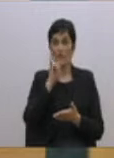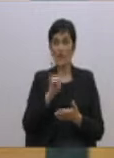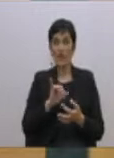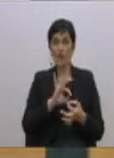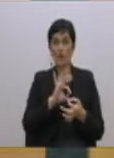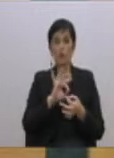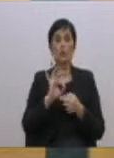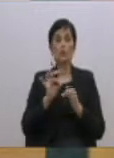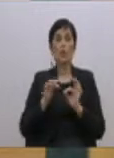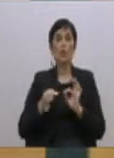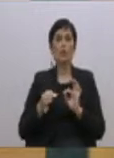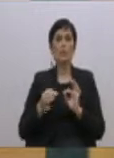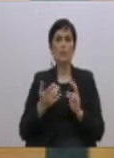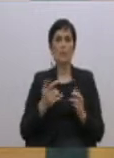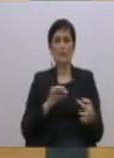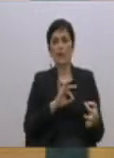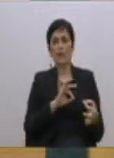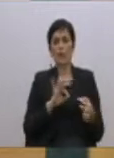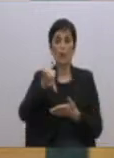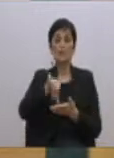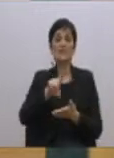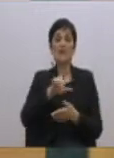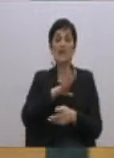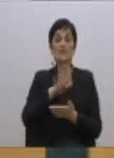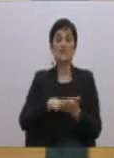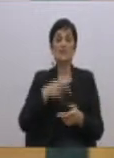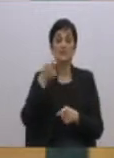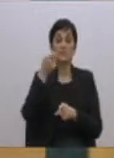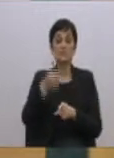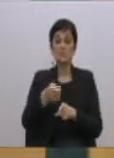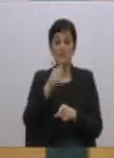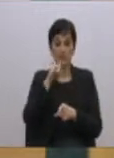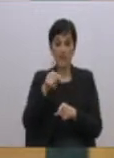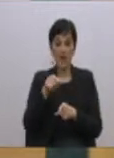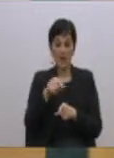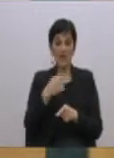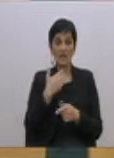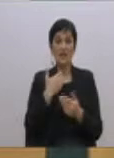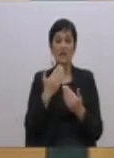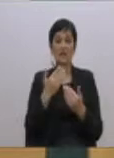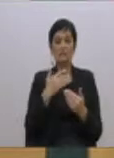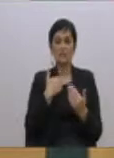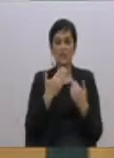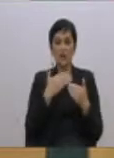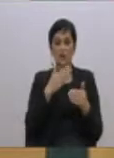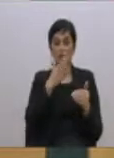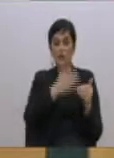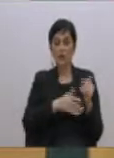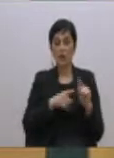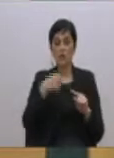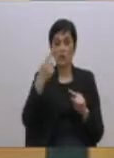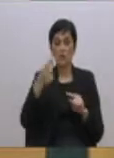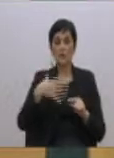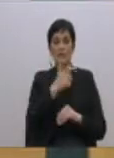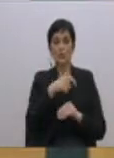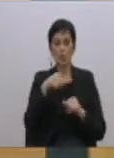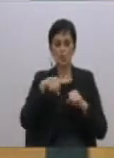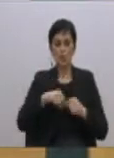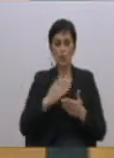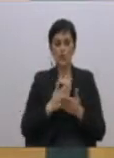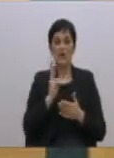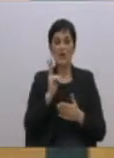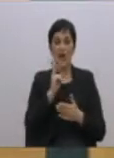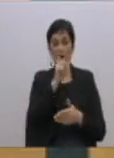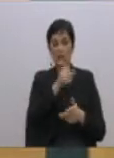კონკრეტულ იმ პოზიციაზე შეტანილი, კენჭისხის დასრულების შემდეგ საქართველოს იუსტიციის უმაღლესი საბჭოს არანაკლებ სამწ